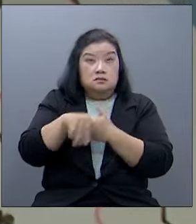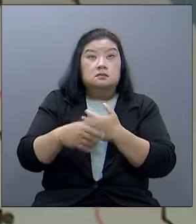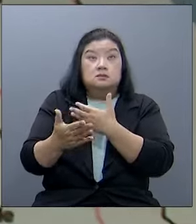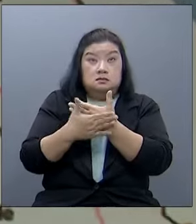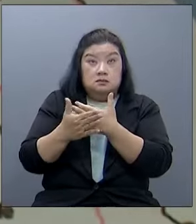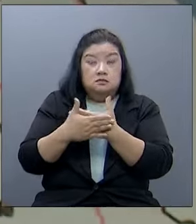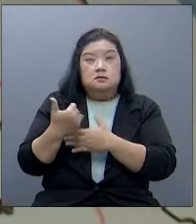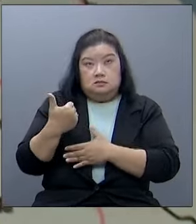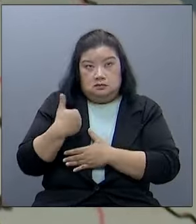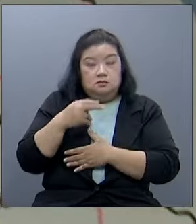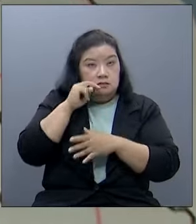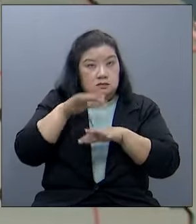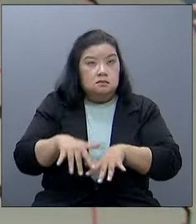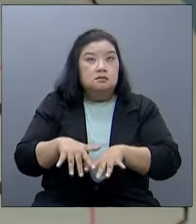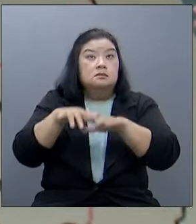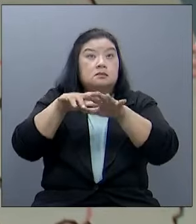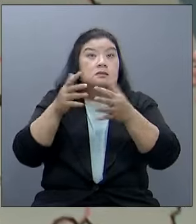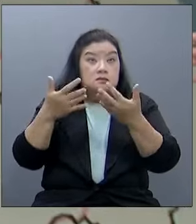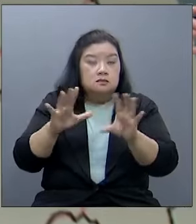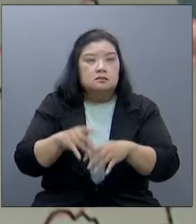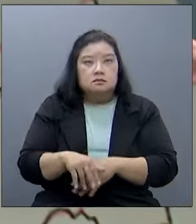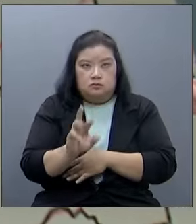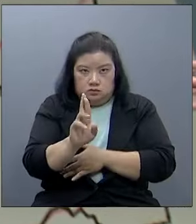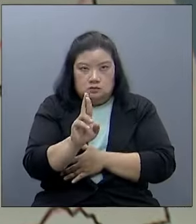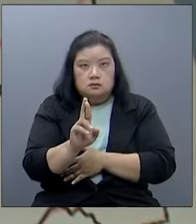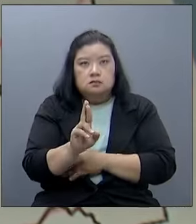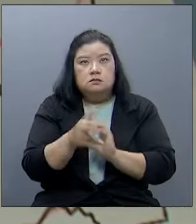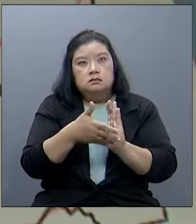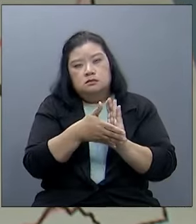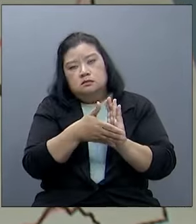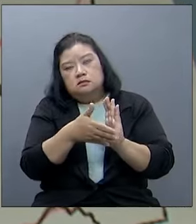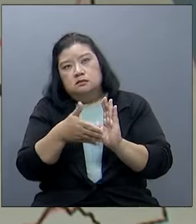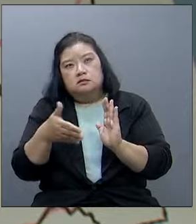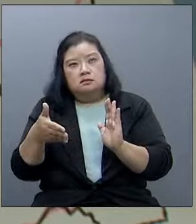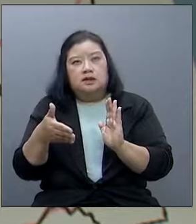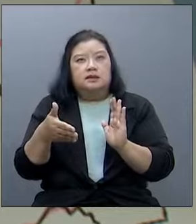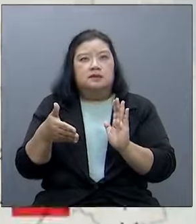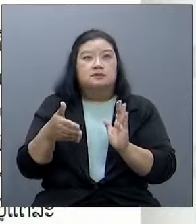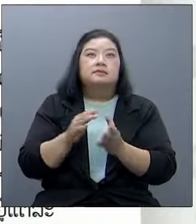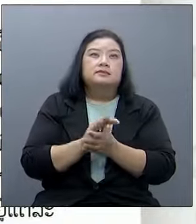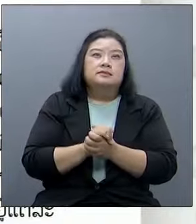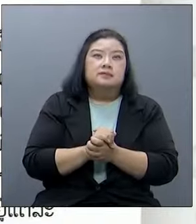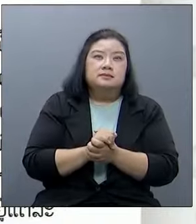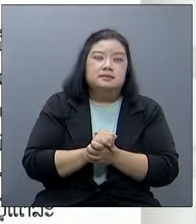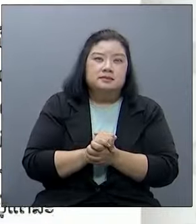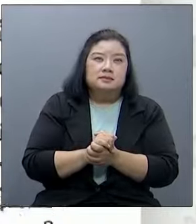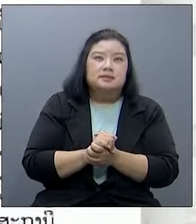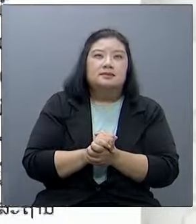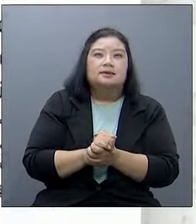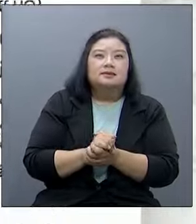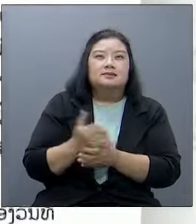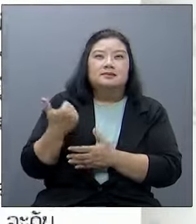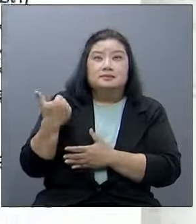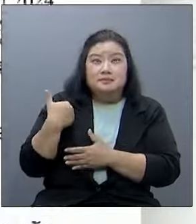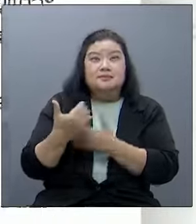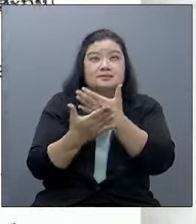คาดการว่จะเกิดน้ำท่วมให้เฝ้าระว่างกยาวๆ ถึง 17 กันยายนตนี้ซือลาวพัฒนาก็เป๋ยๆ คำเตื